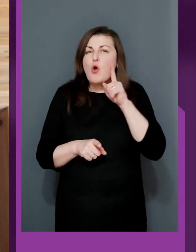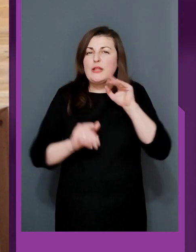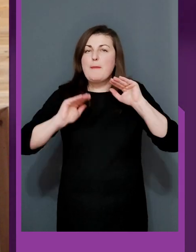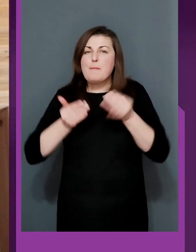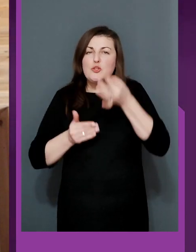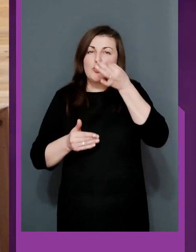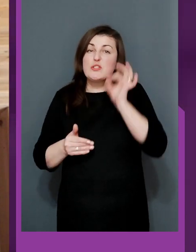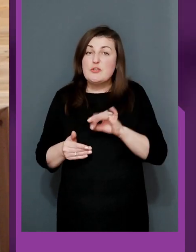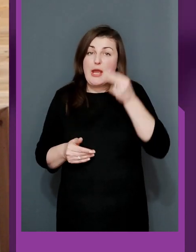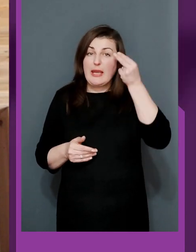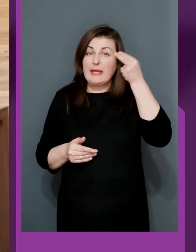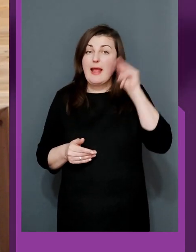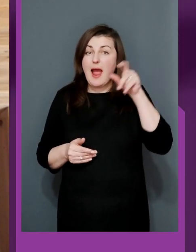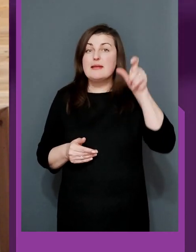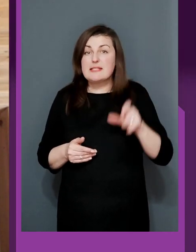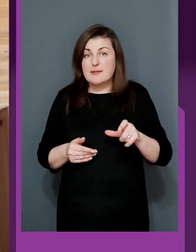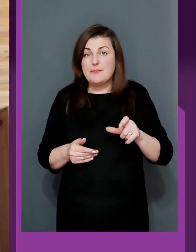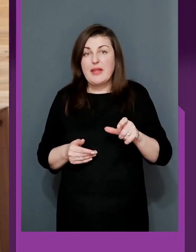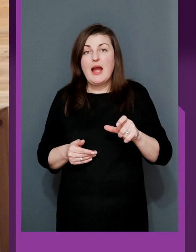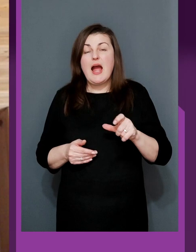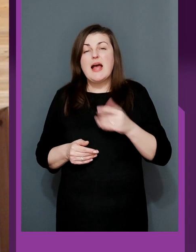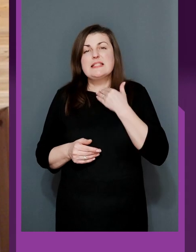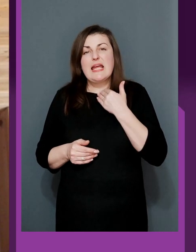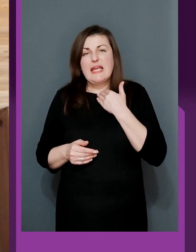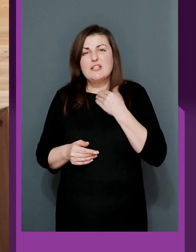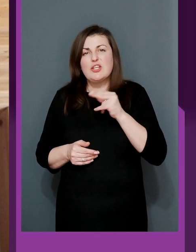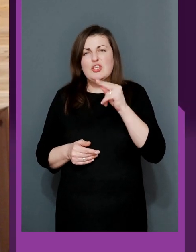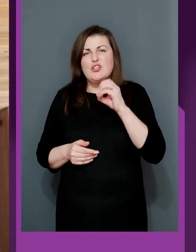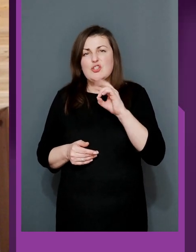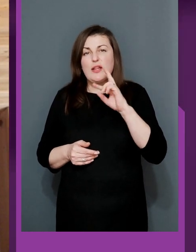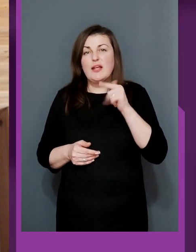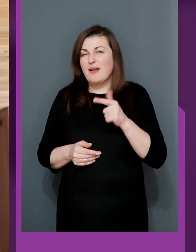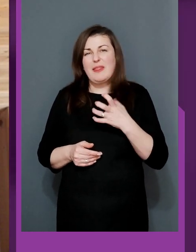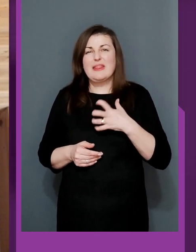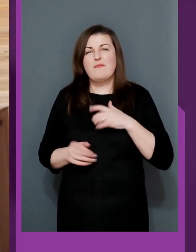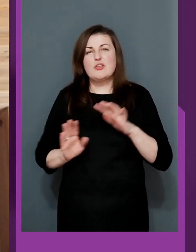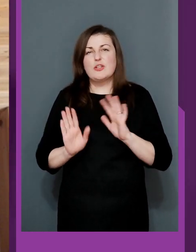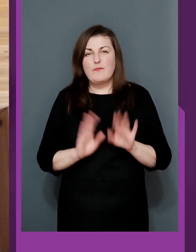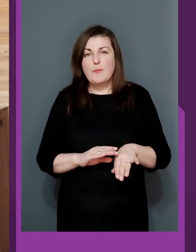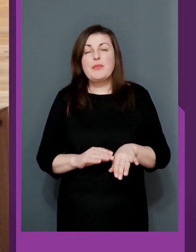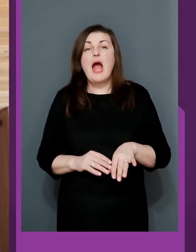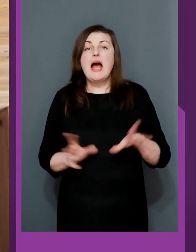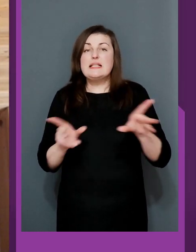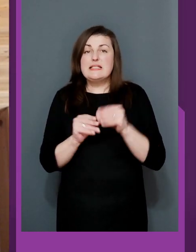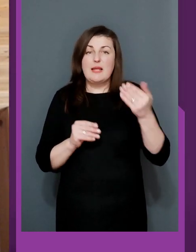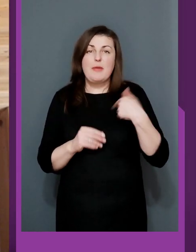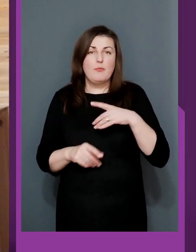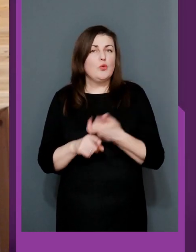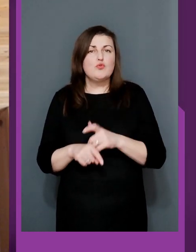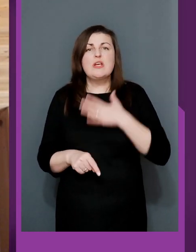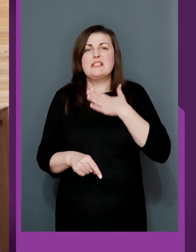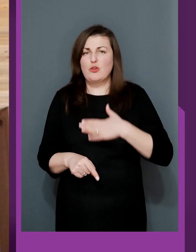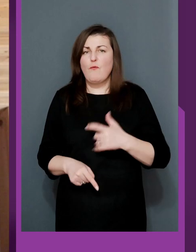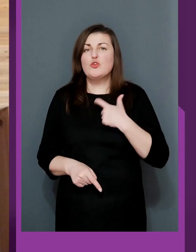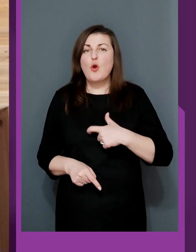менш досвідчений китаєць а здається ченг не неважливо з ним я був дуже